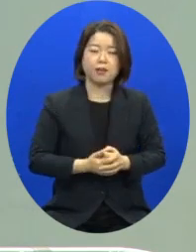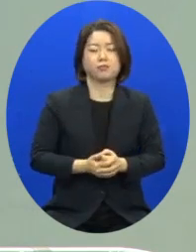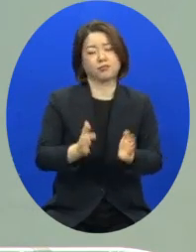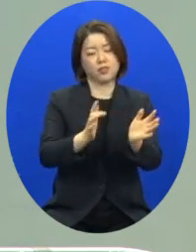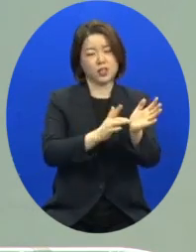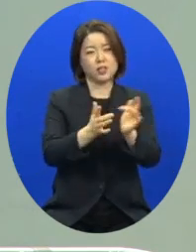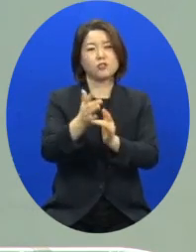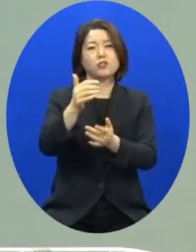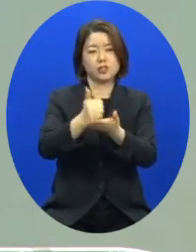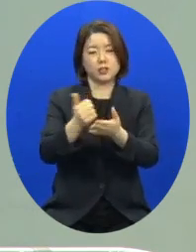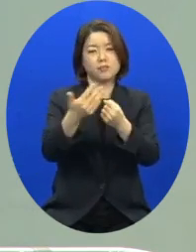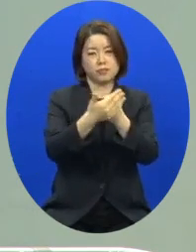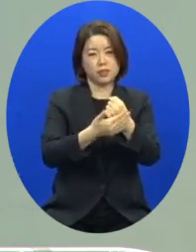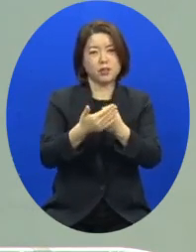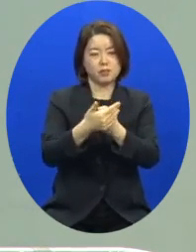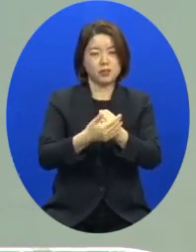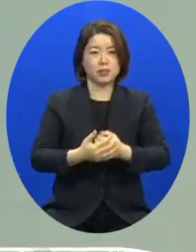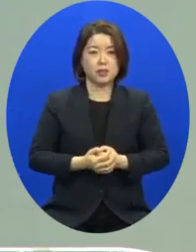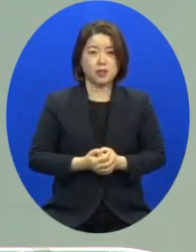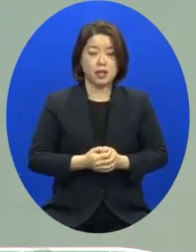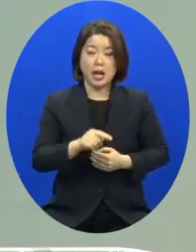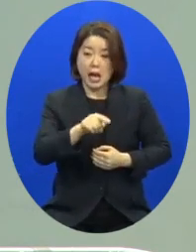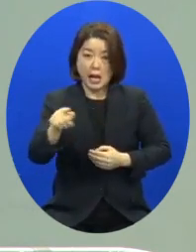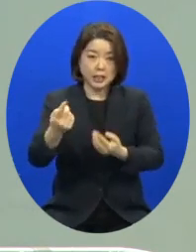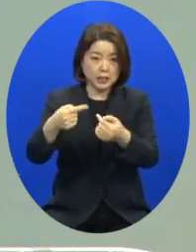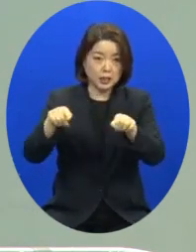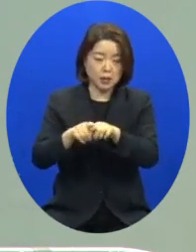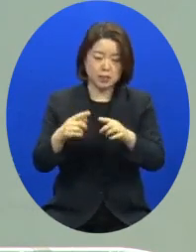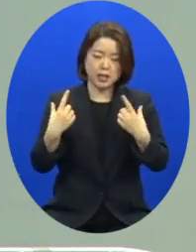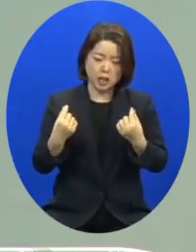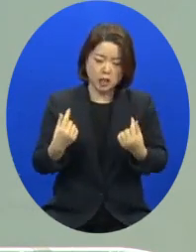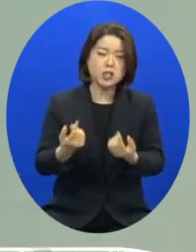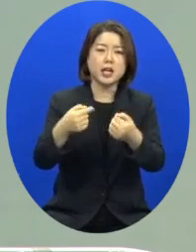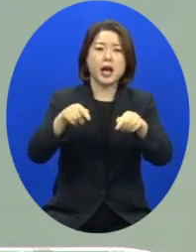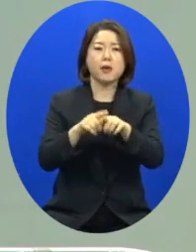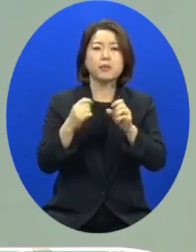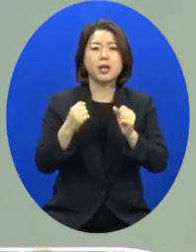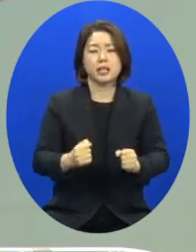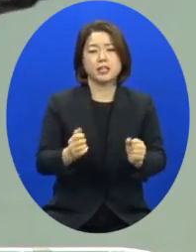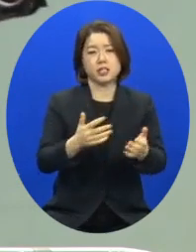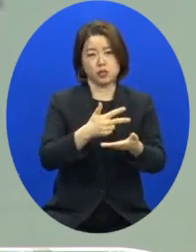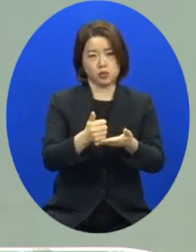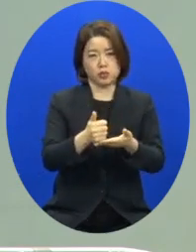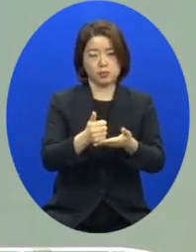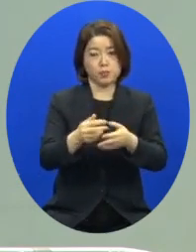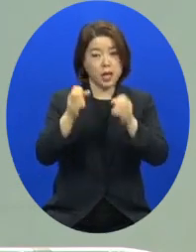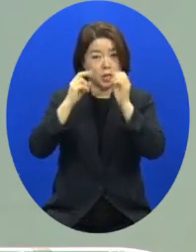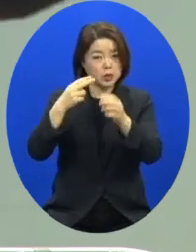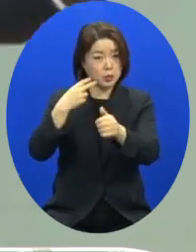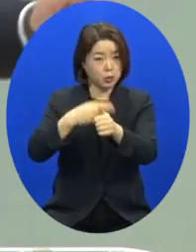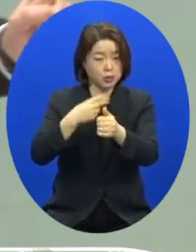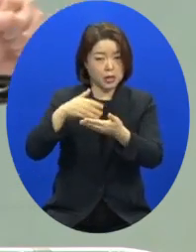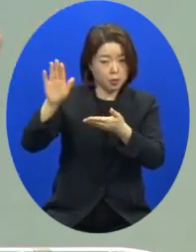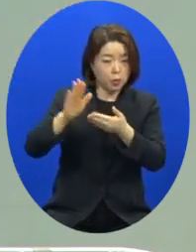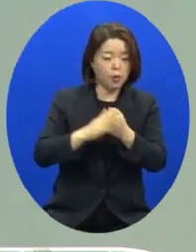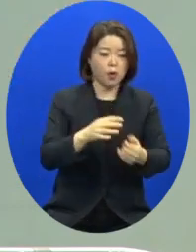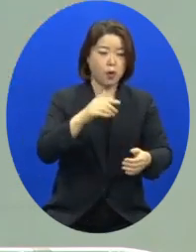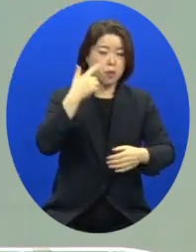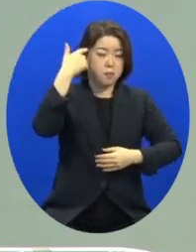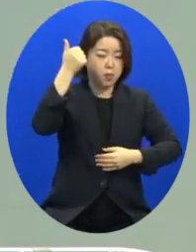예수님 때문이었어요. 그들과 함께 여전히 함께 계시는 예수님. 선교사는 쫓겨났고 목사는 감옥에